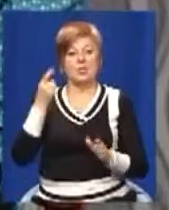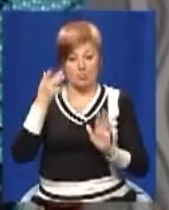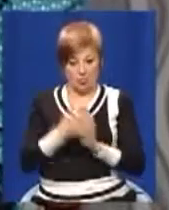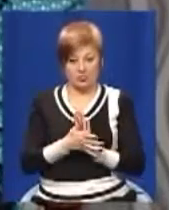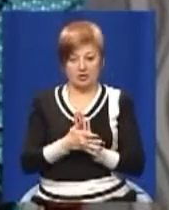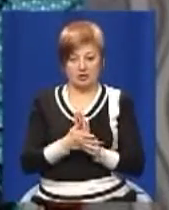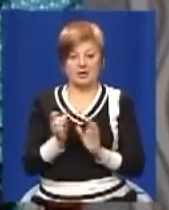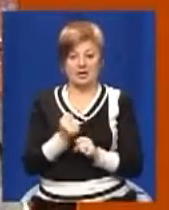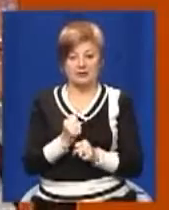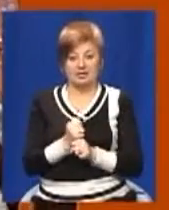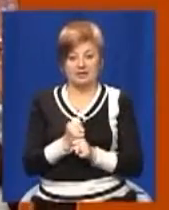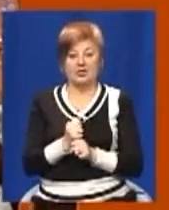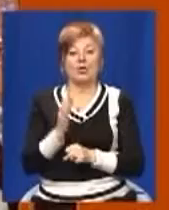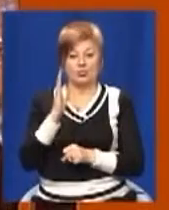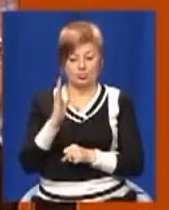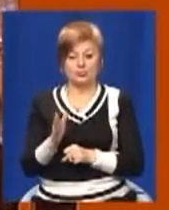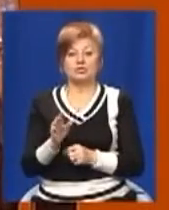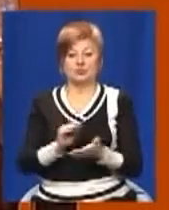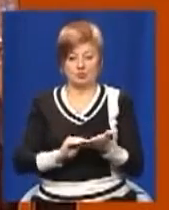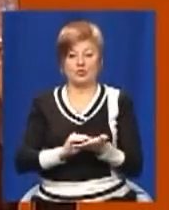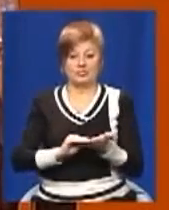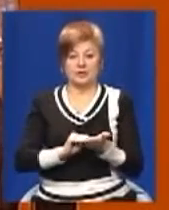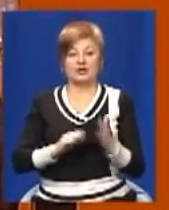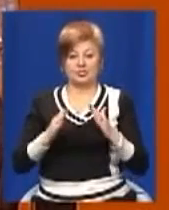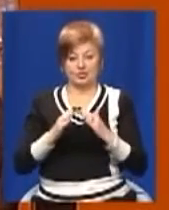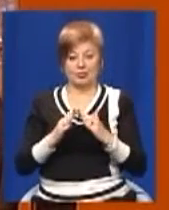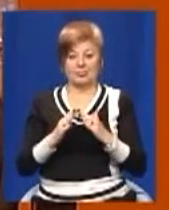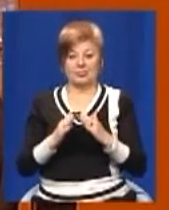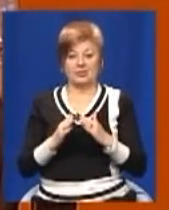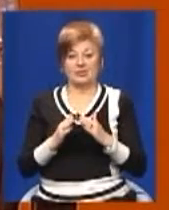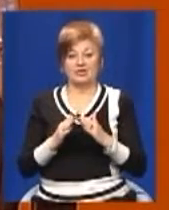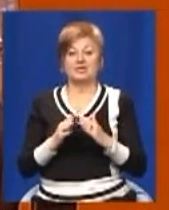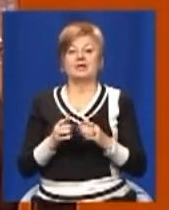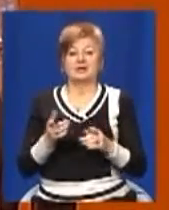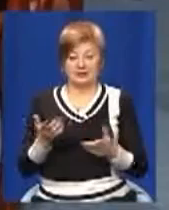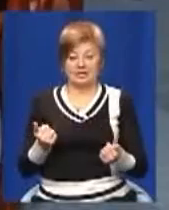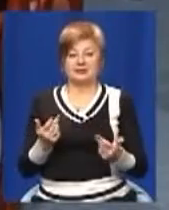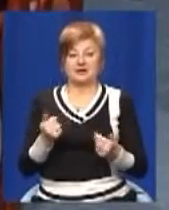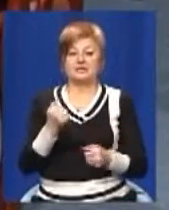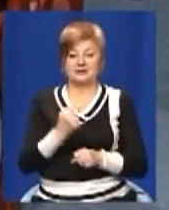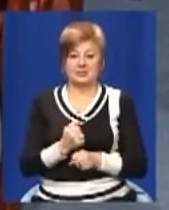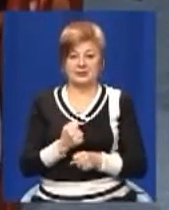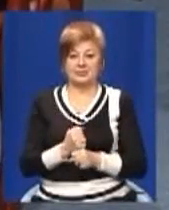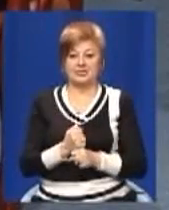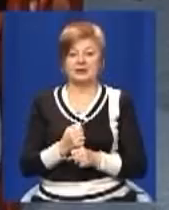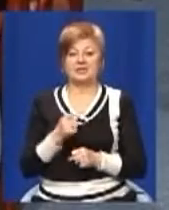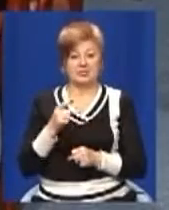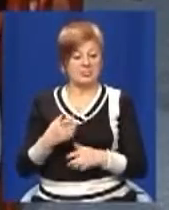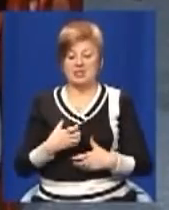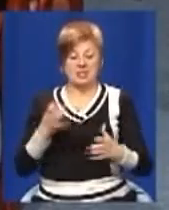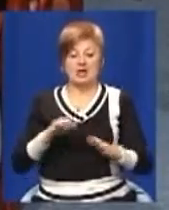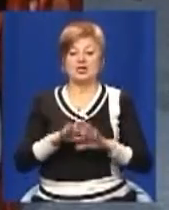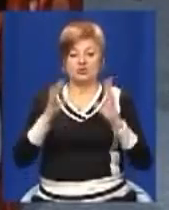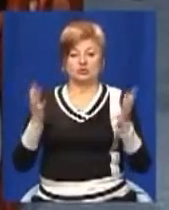як його, до речі, роблять? Так. І будеш повторювати це вдома, або зробиш такий дослід? Ну, так. І тобі не страшно, що